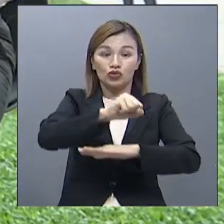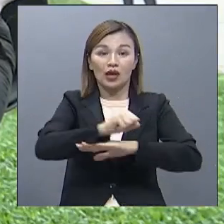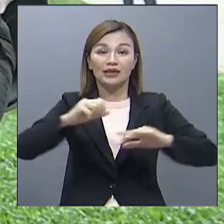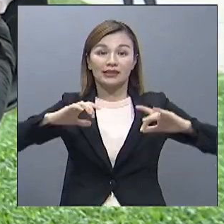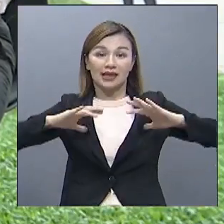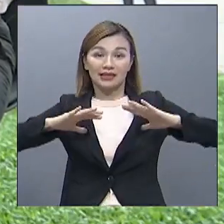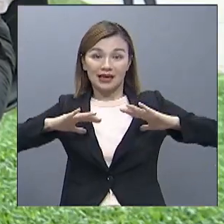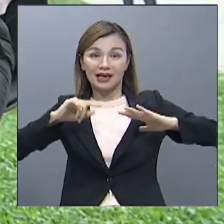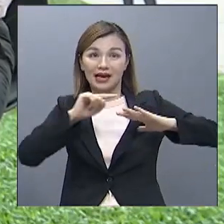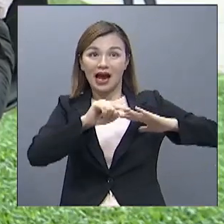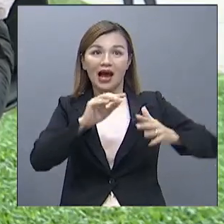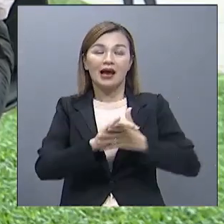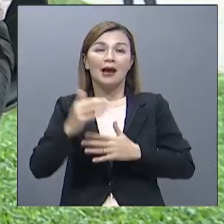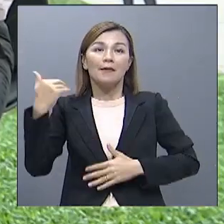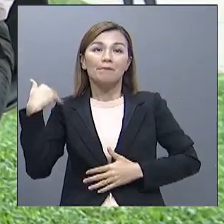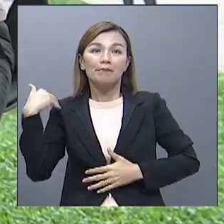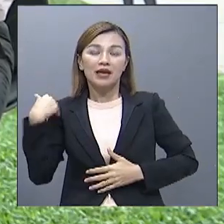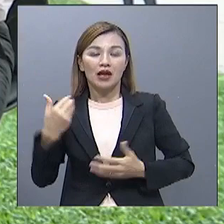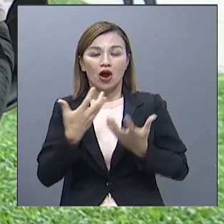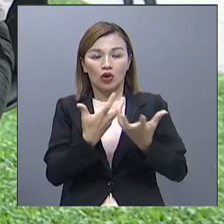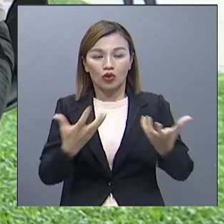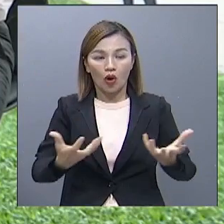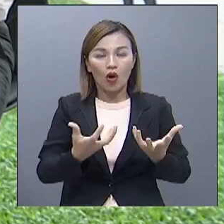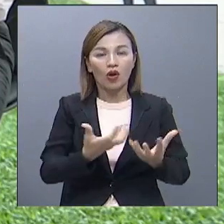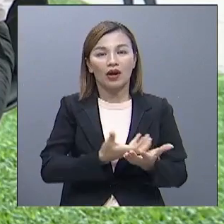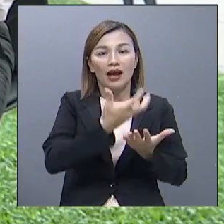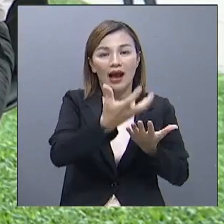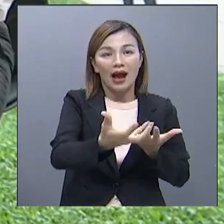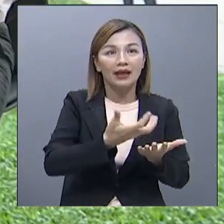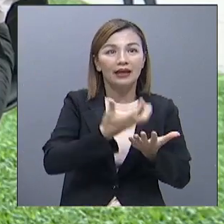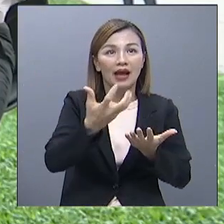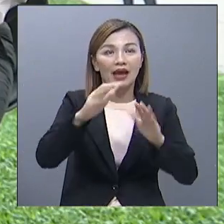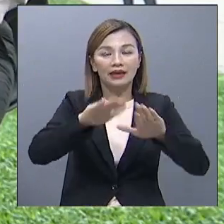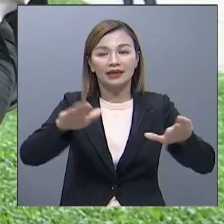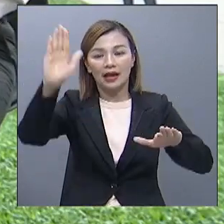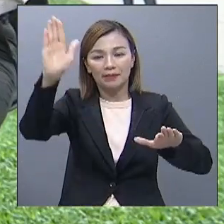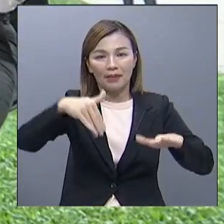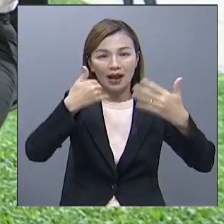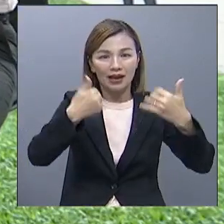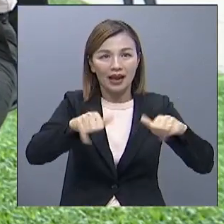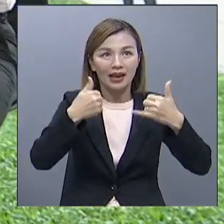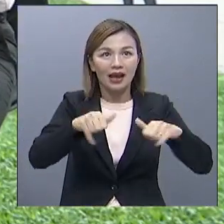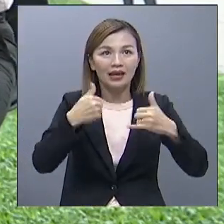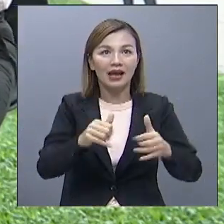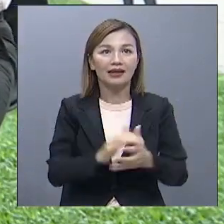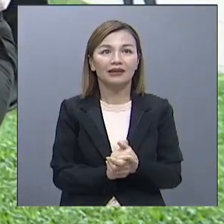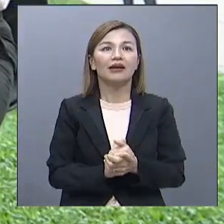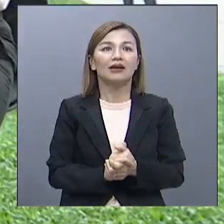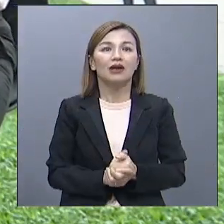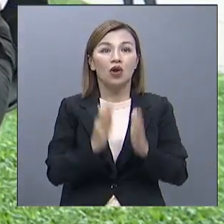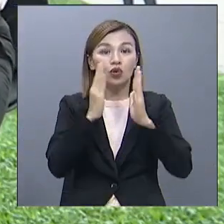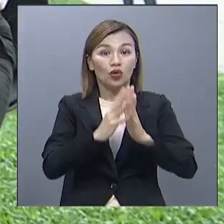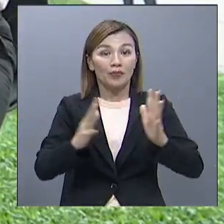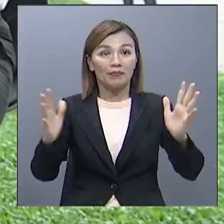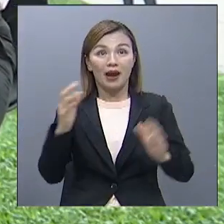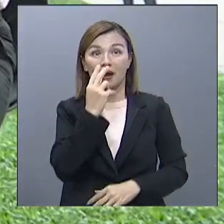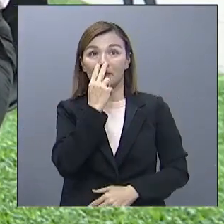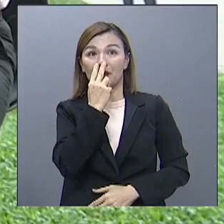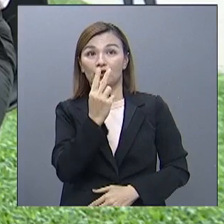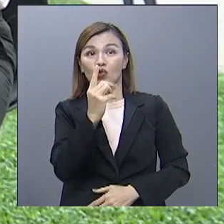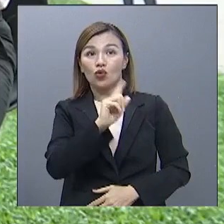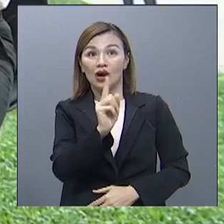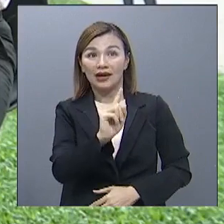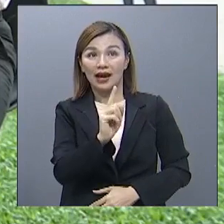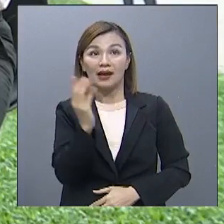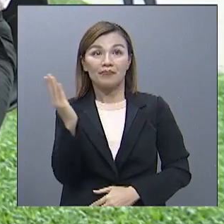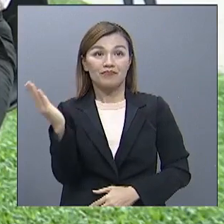มีทั้งแจกของมีกิจกรรมให้เด็กๆไปร่วมสนุกกันมากมายบรรยากาศยิ่งตอนนี้ยิ่งคึกคักค่ะไปติดตามจากคุณพัชรา